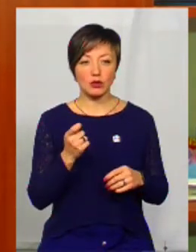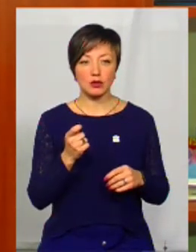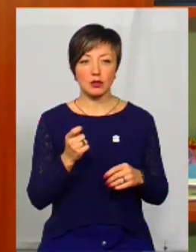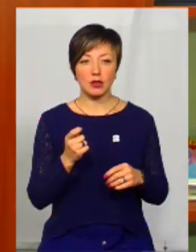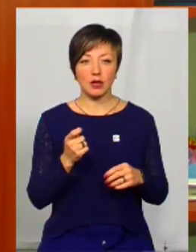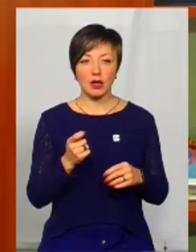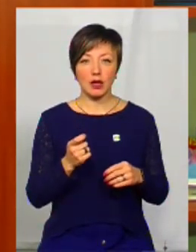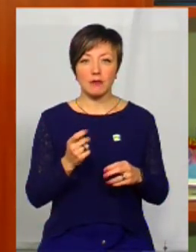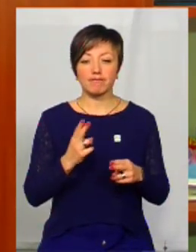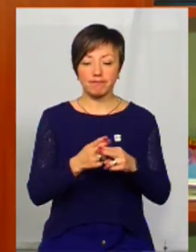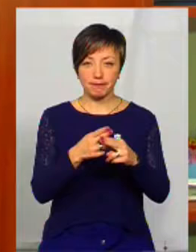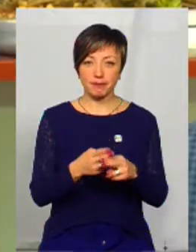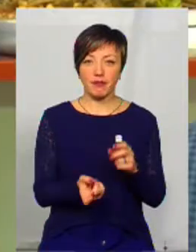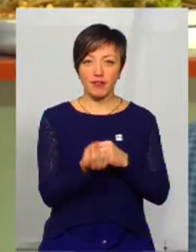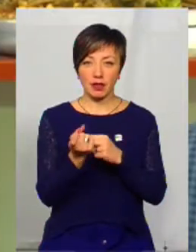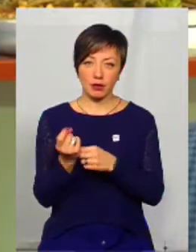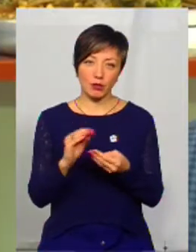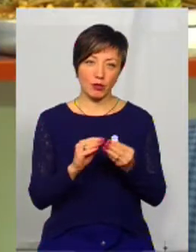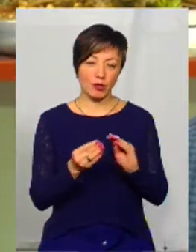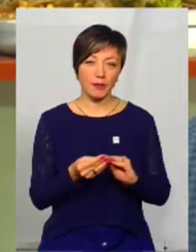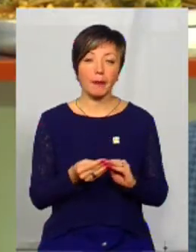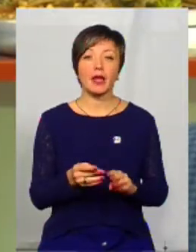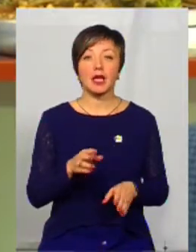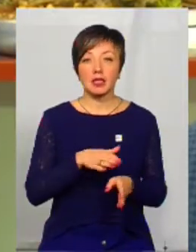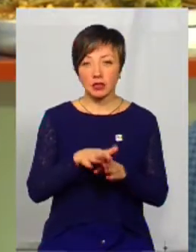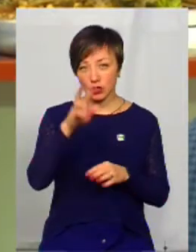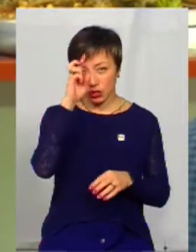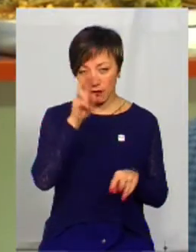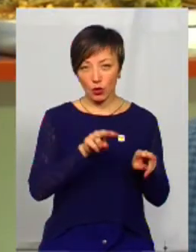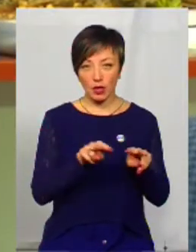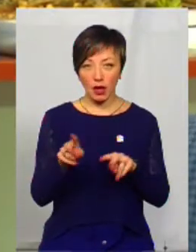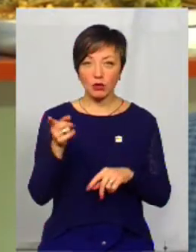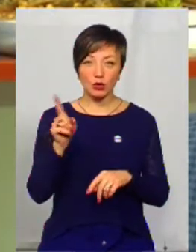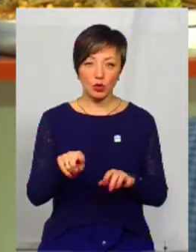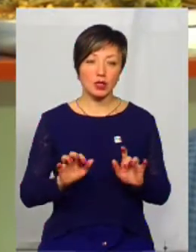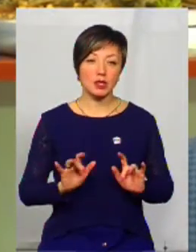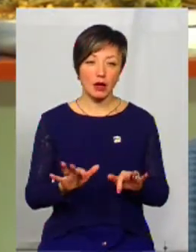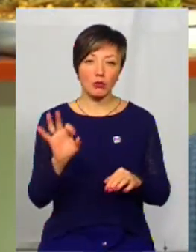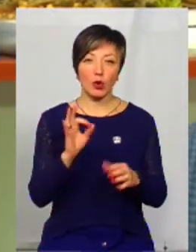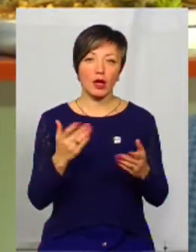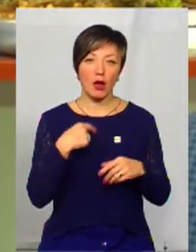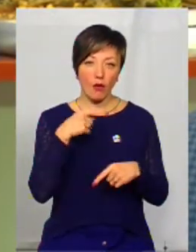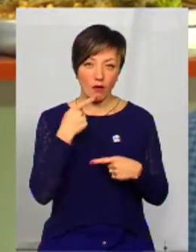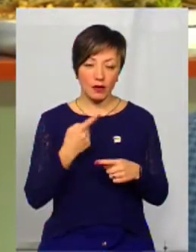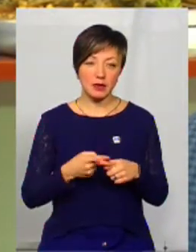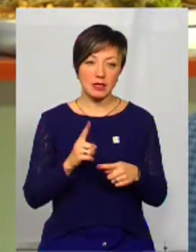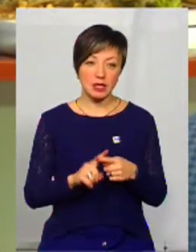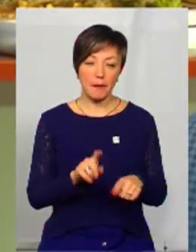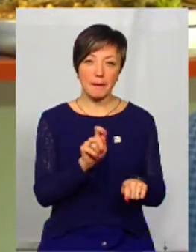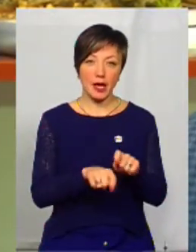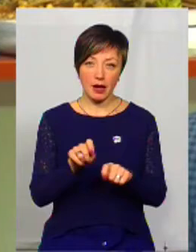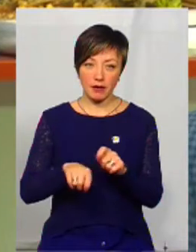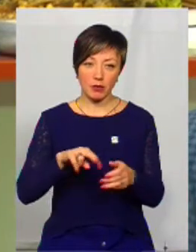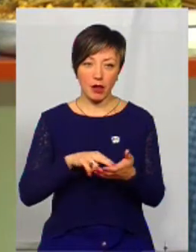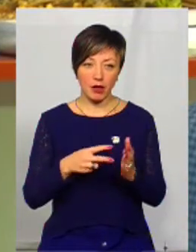убезпечувати від виникнення тих чи інших моментів. Здійснення державного нагляду – це той захід, про який я говорив. Це перевірки